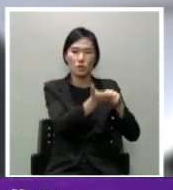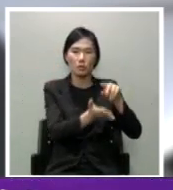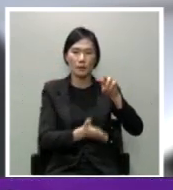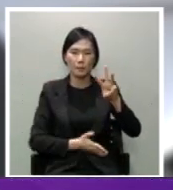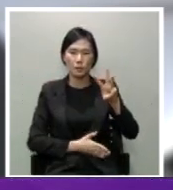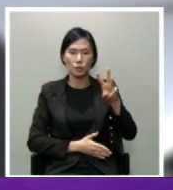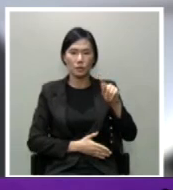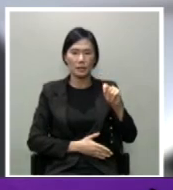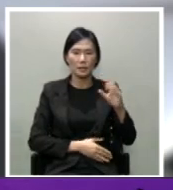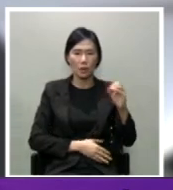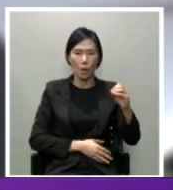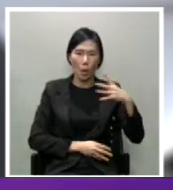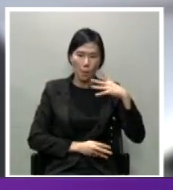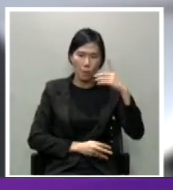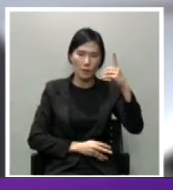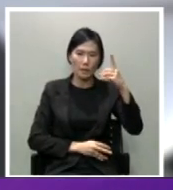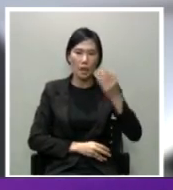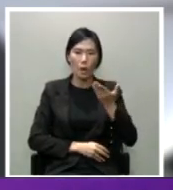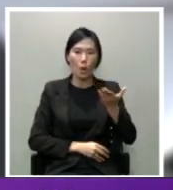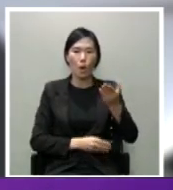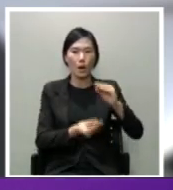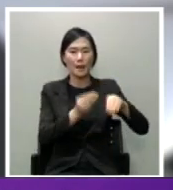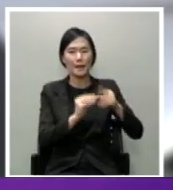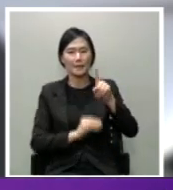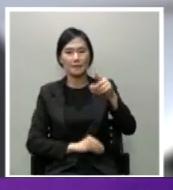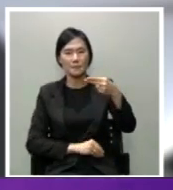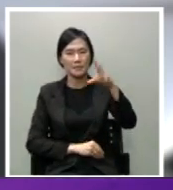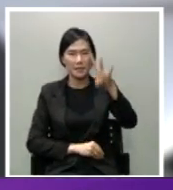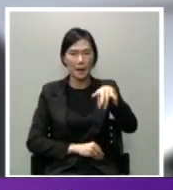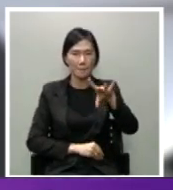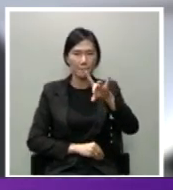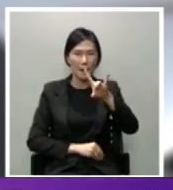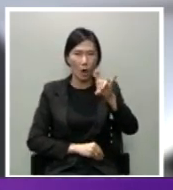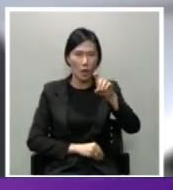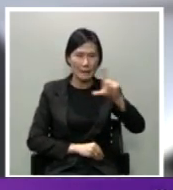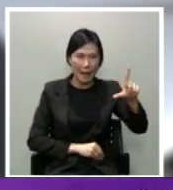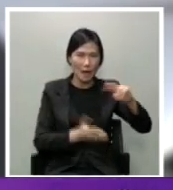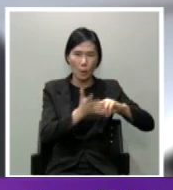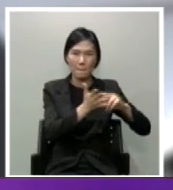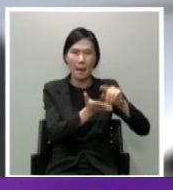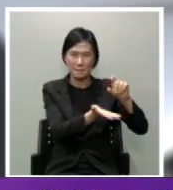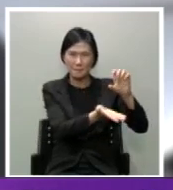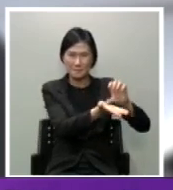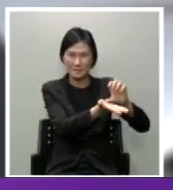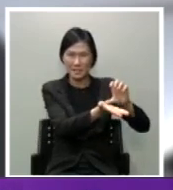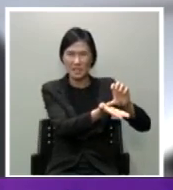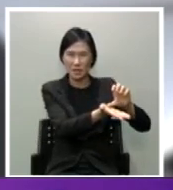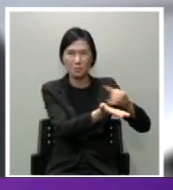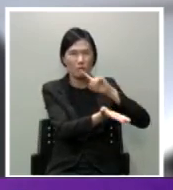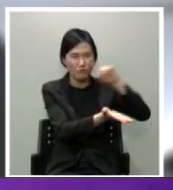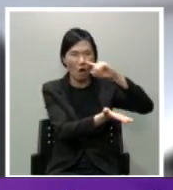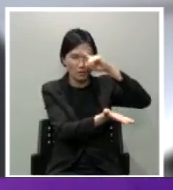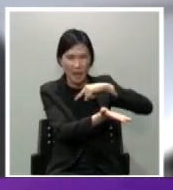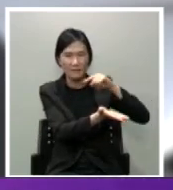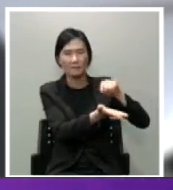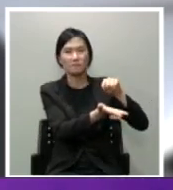นี้เพื่อจะขอใช้ตัวเลข 17,800 ล้านบาทเป็นฐานในการตอบโต้รัฐบ